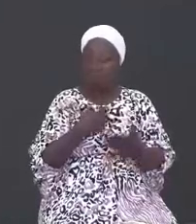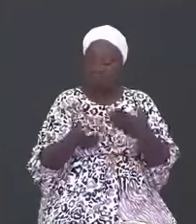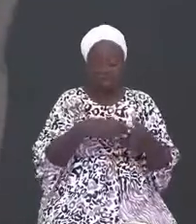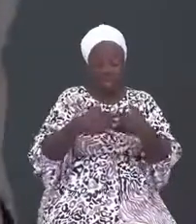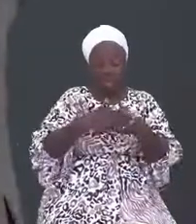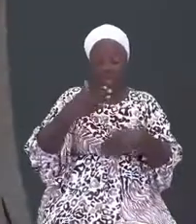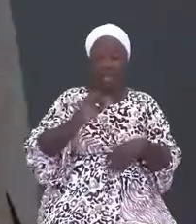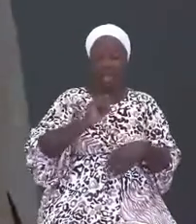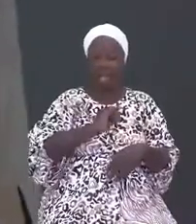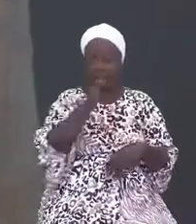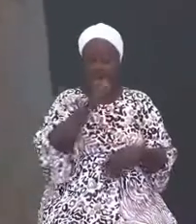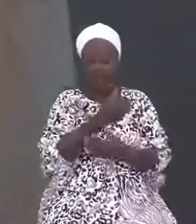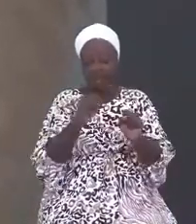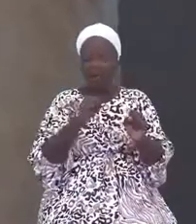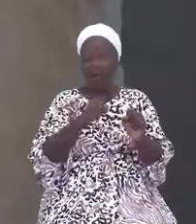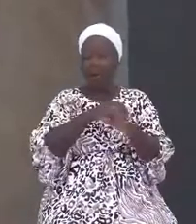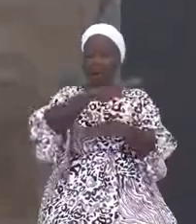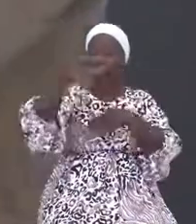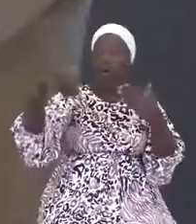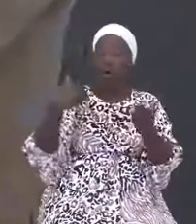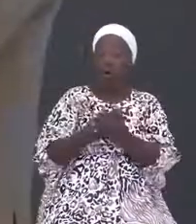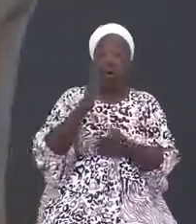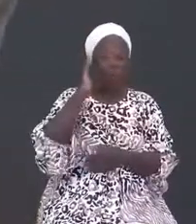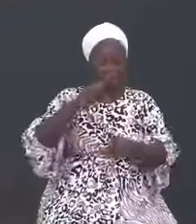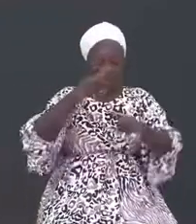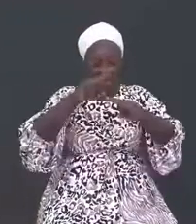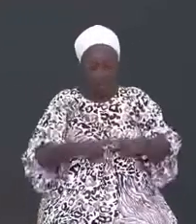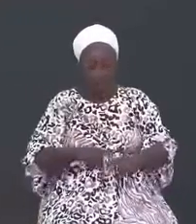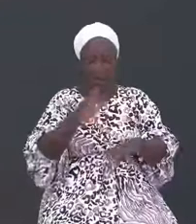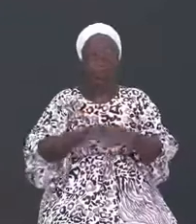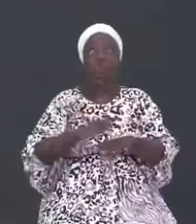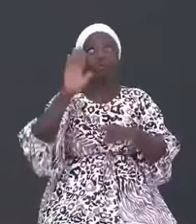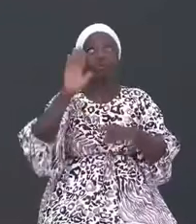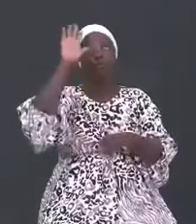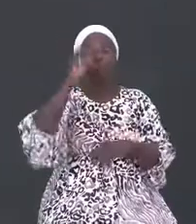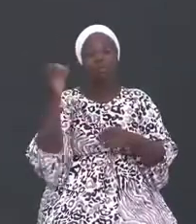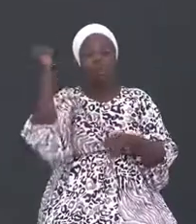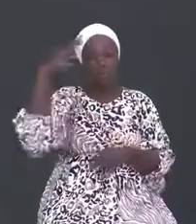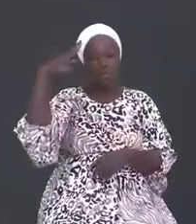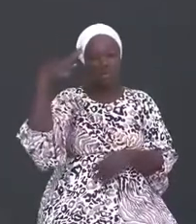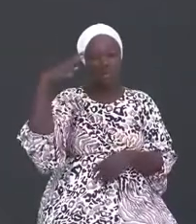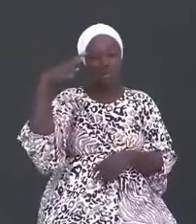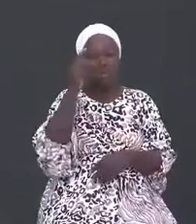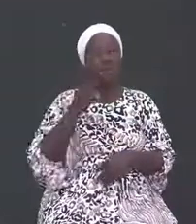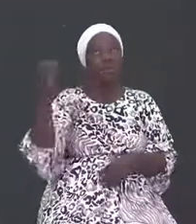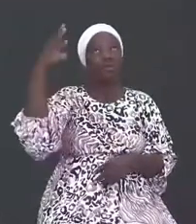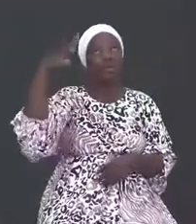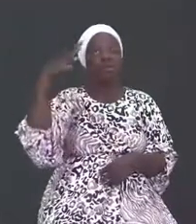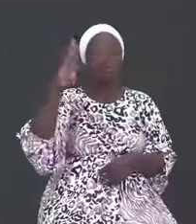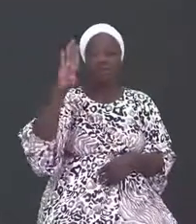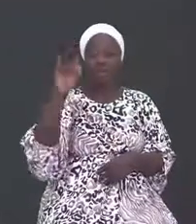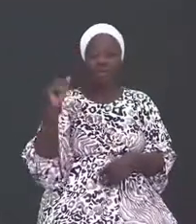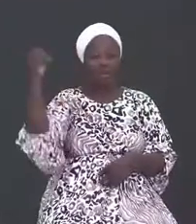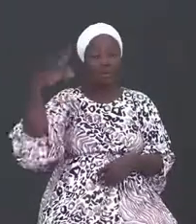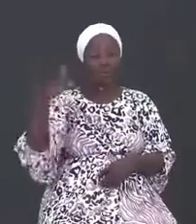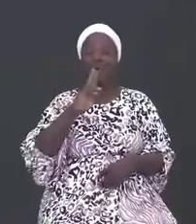sauvé tout dépendra de ta grâce par la grâce que vous êtes sauvé par le